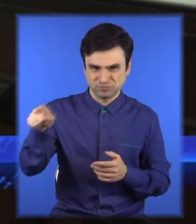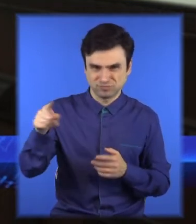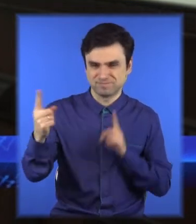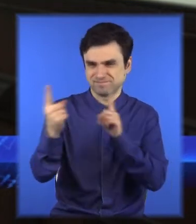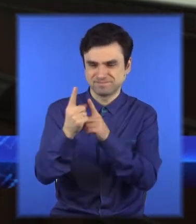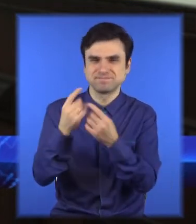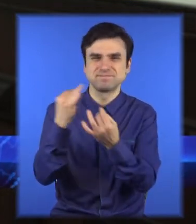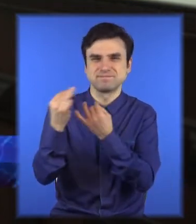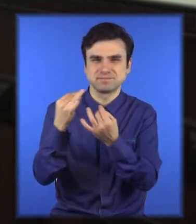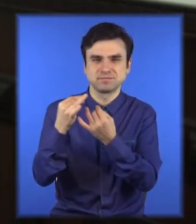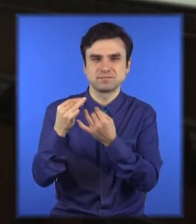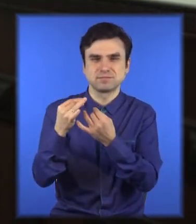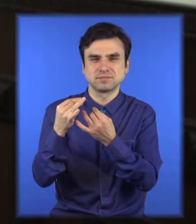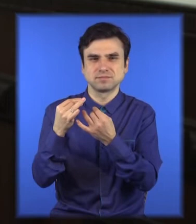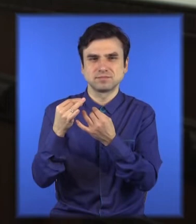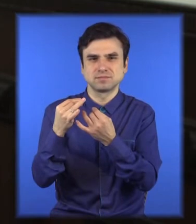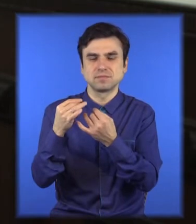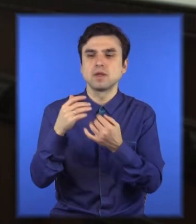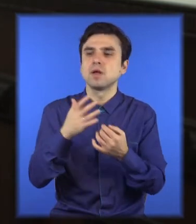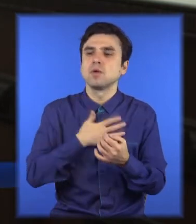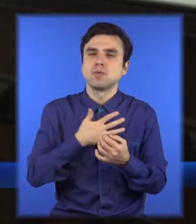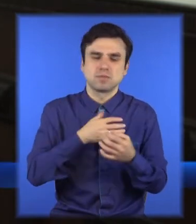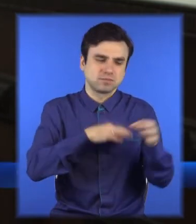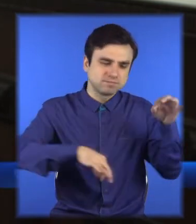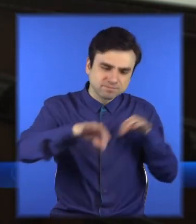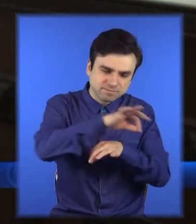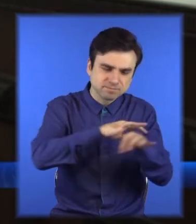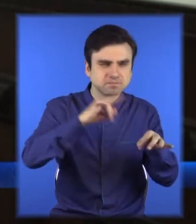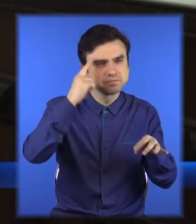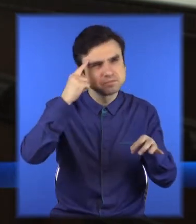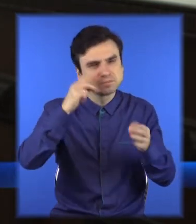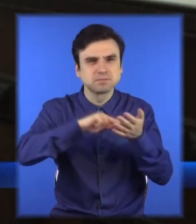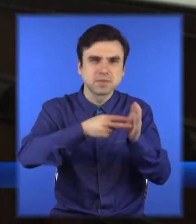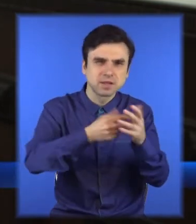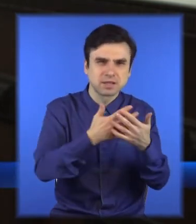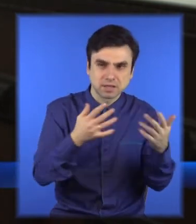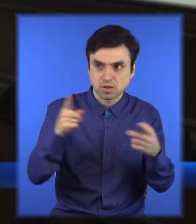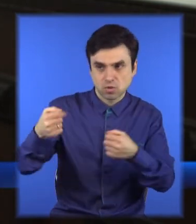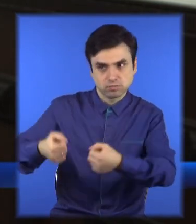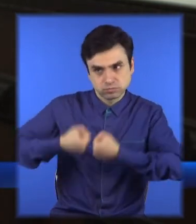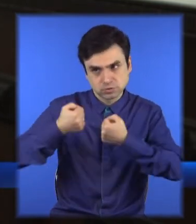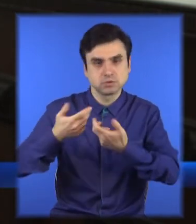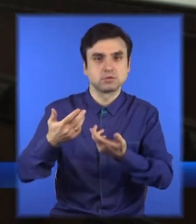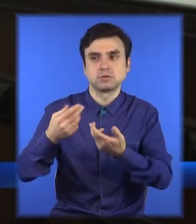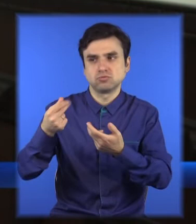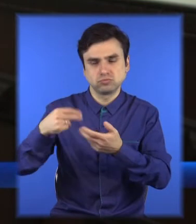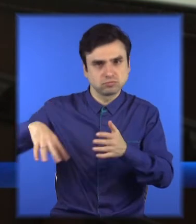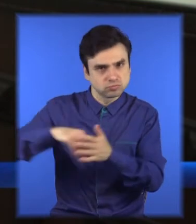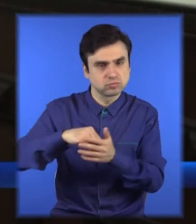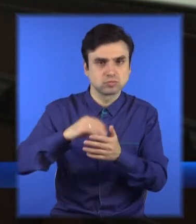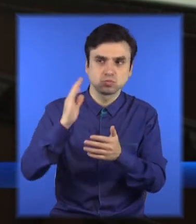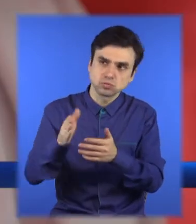Гарійовичем стосовно нашої співпраці і чи буде він підтримувати наші проекти, чи готовий він допомогти з фінансами,